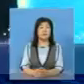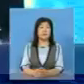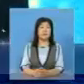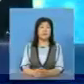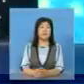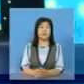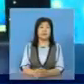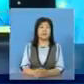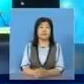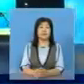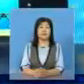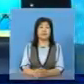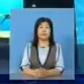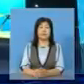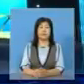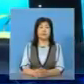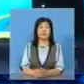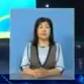Аман болыңыздар.